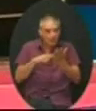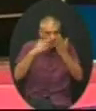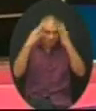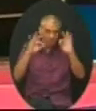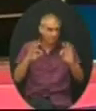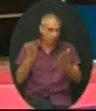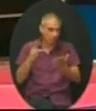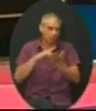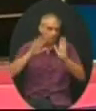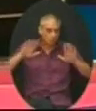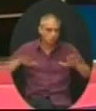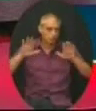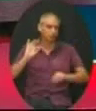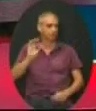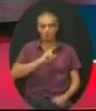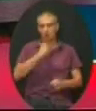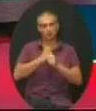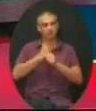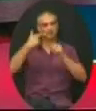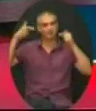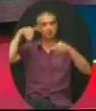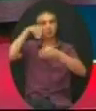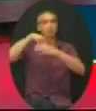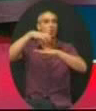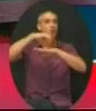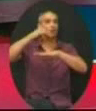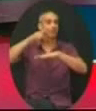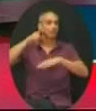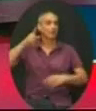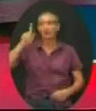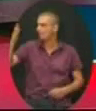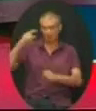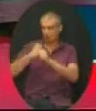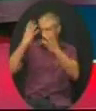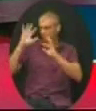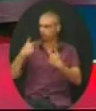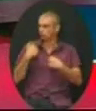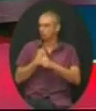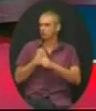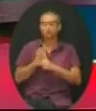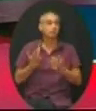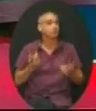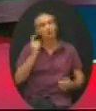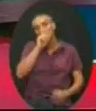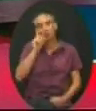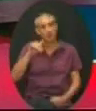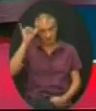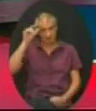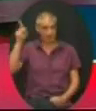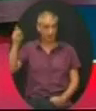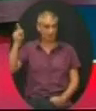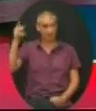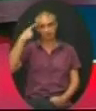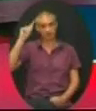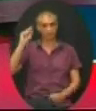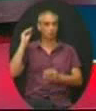הכבוד לפולחן המוסלמי, לא עושים מצלמות בתוך הר הבית. אבל הם לא עושים כבוד, אז למה שאתה תעשה? אז יכול להיות, יכול להיות. הירדנים, אגב, הם אלה